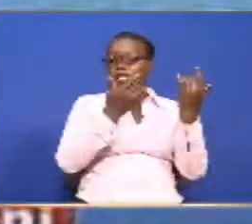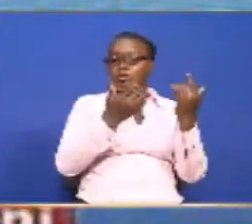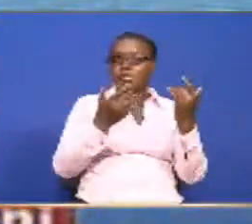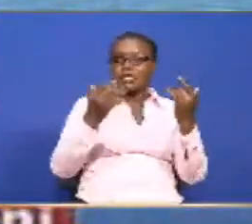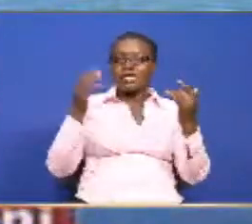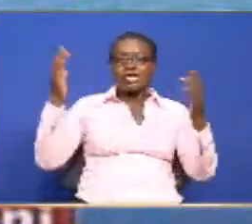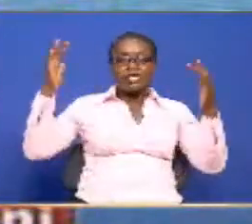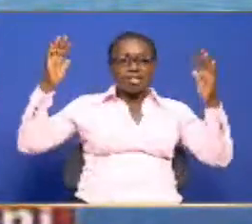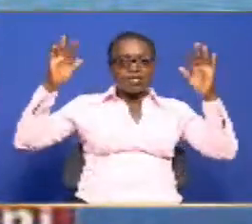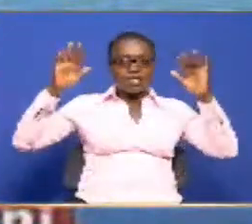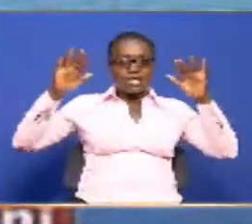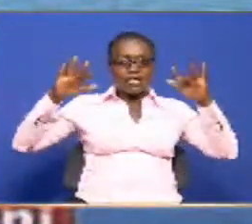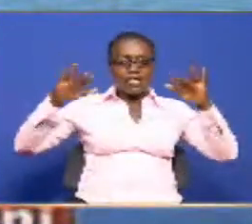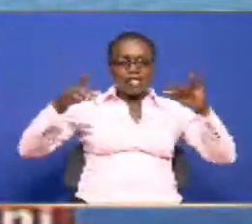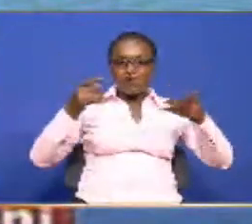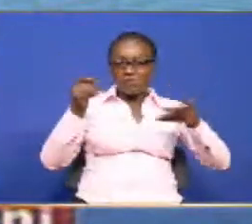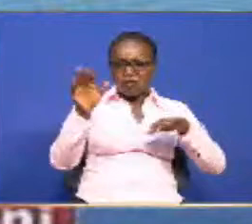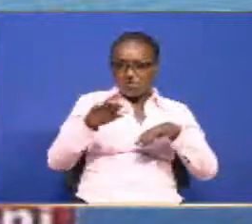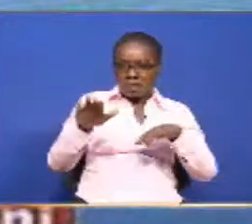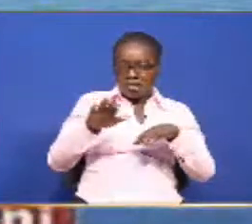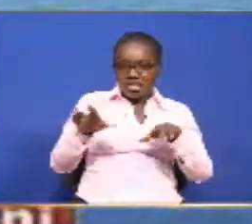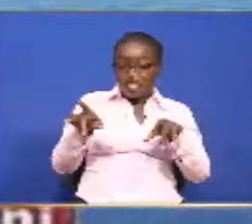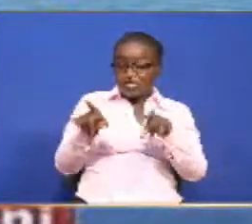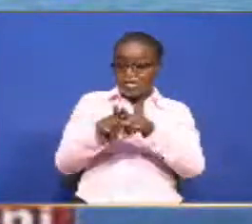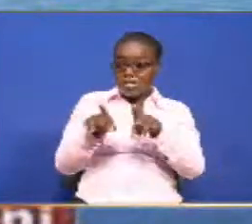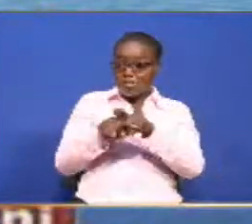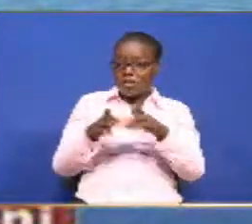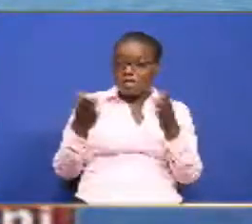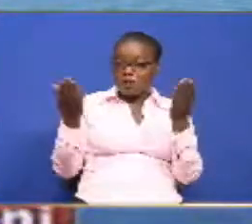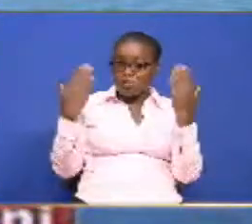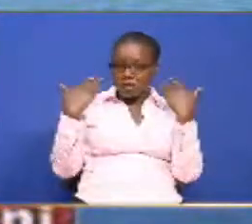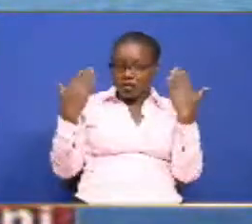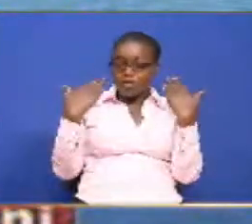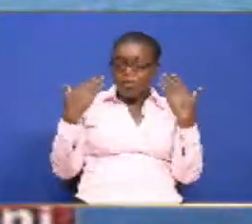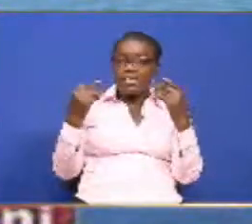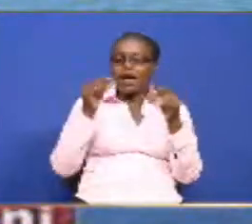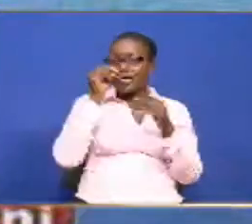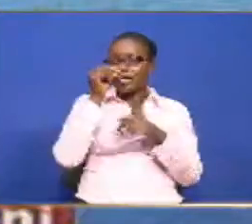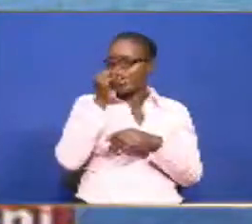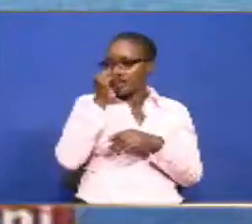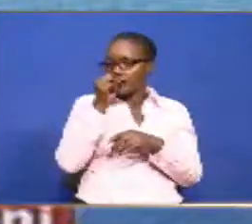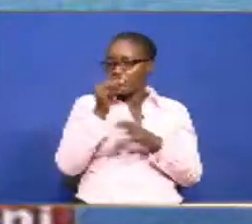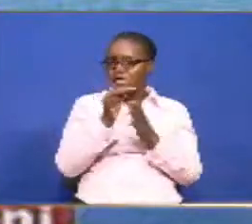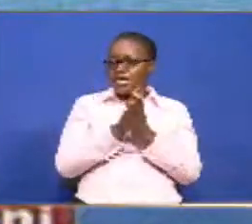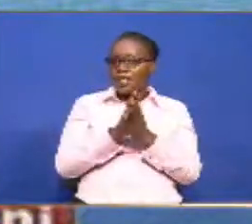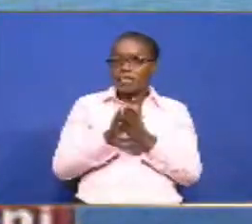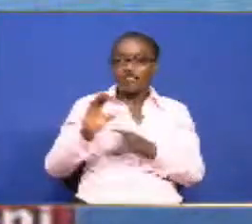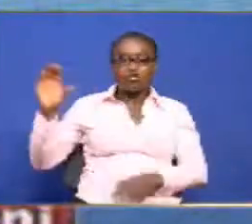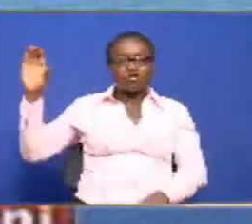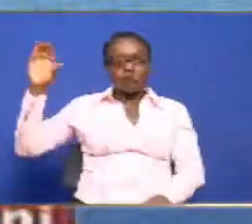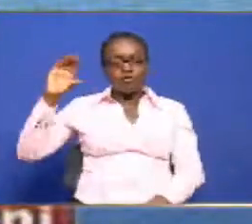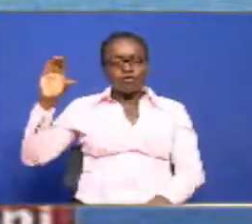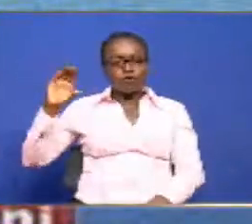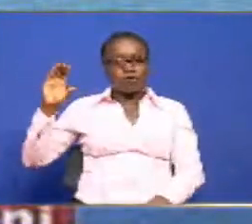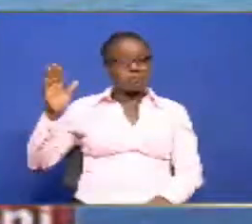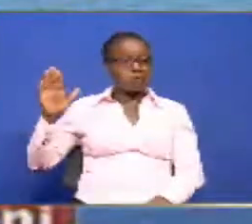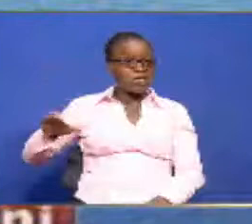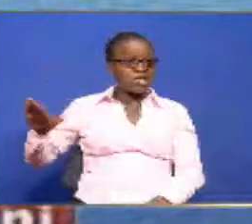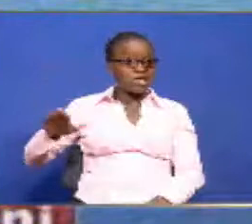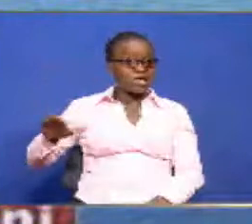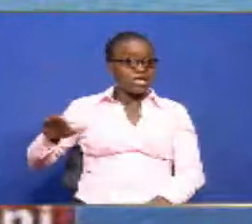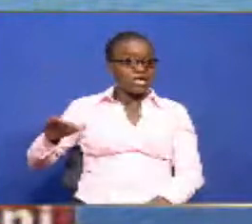kunyesha katika maeneo machache sawia na maeneo ya Meru na pia Nyeri. Maeneo ya ukanda wa Pwani tunatarajia vipindi vya